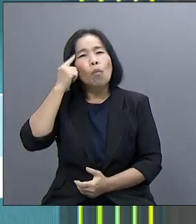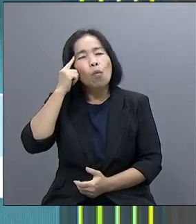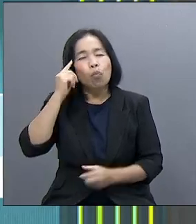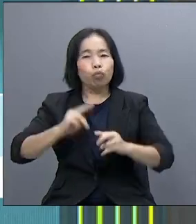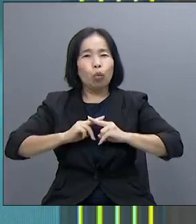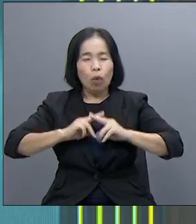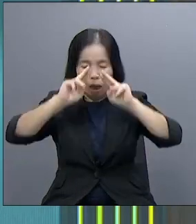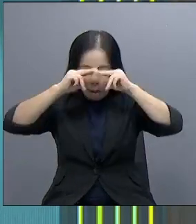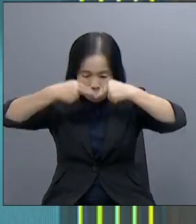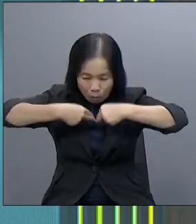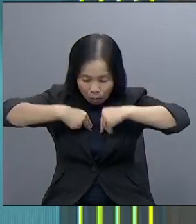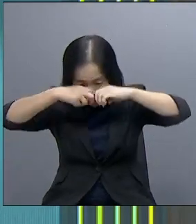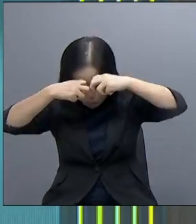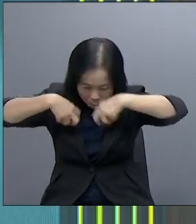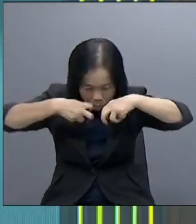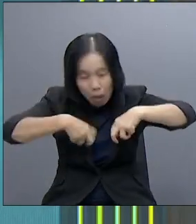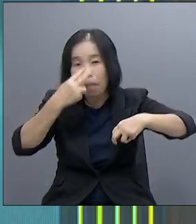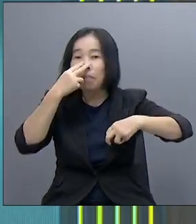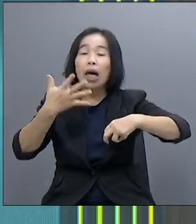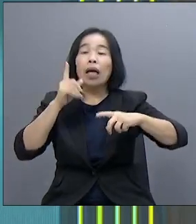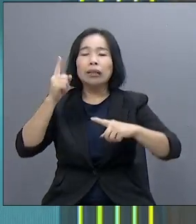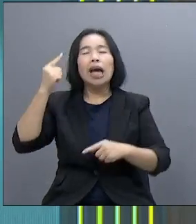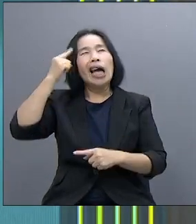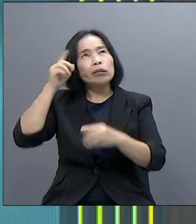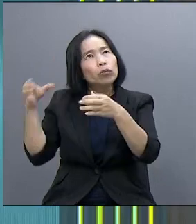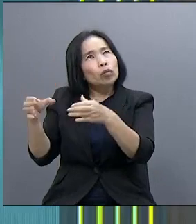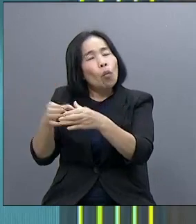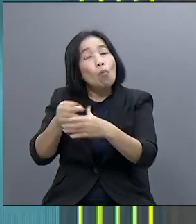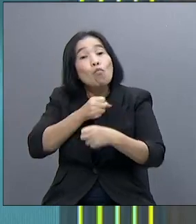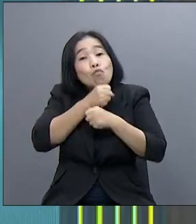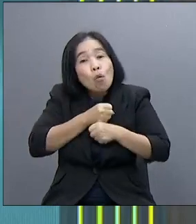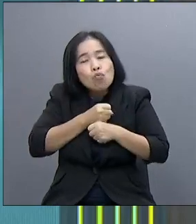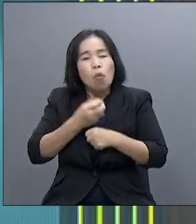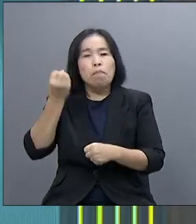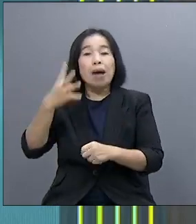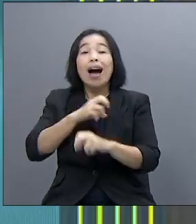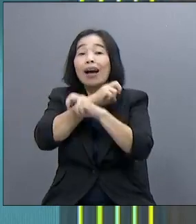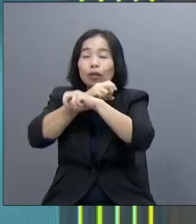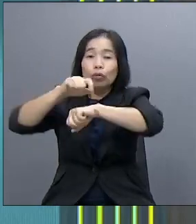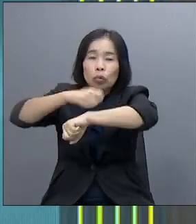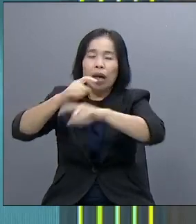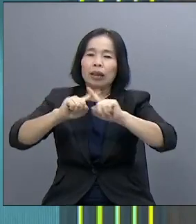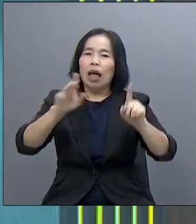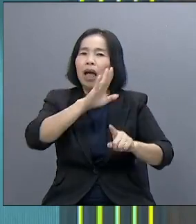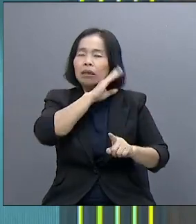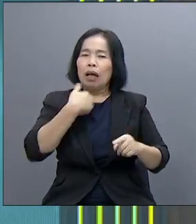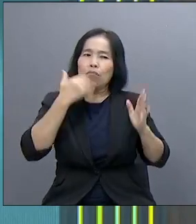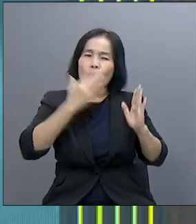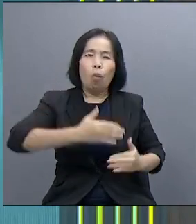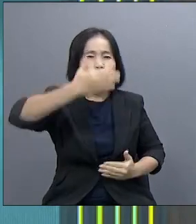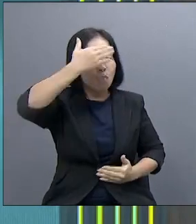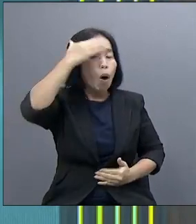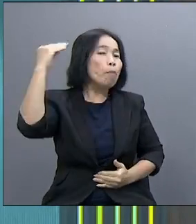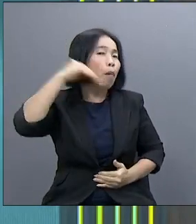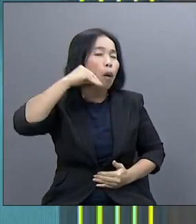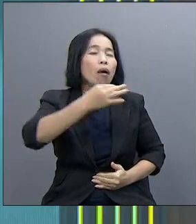วไปเล็งแต่ผู้สูงอายุว่าจะมีกระดูกพรุนจริงๆแล้วถ้าเผื่อเป็นในวัยต่างๆที่มีโรคประจำตัวหรือปัจจัยเสี่ยงที่ต่างที่เพิ่มขึ้นม